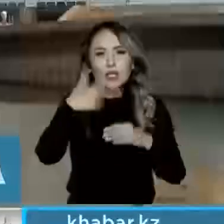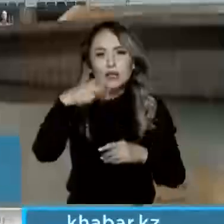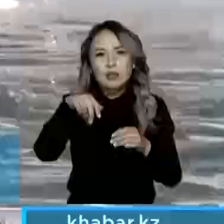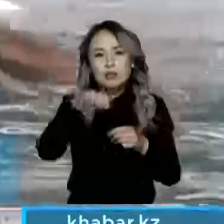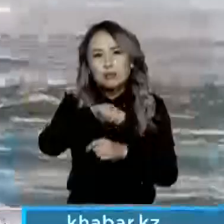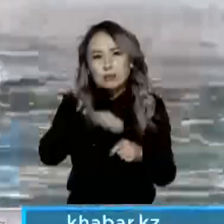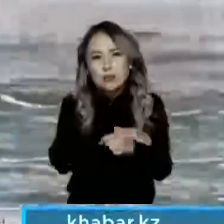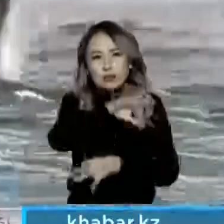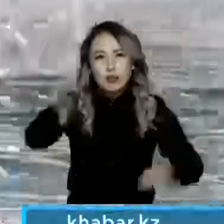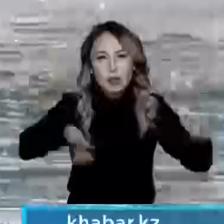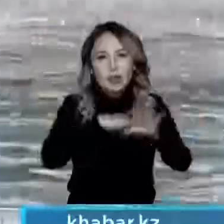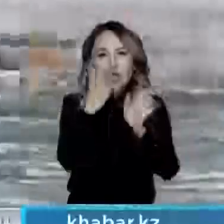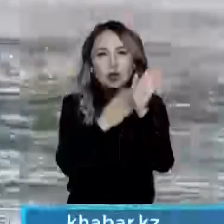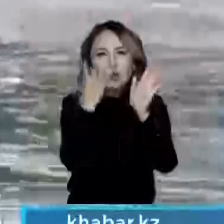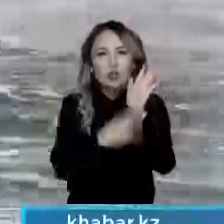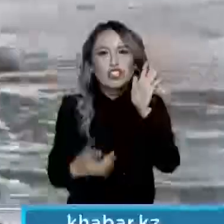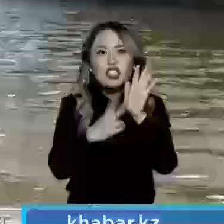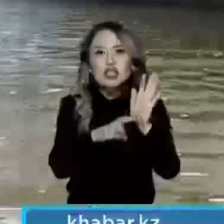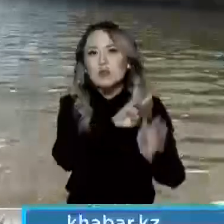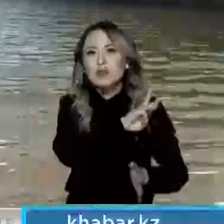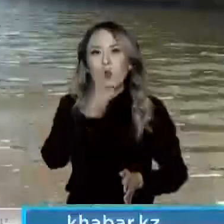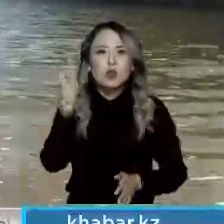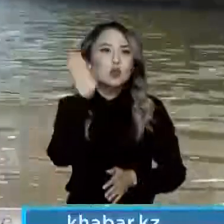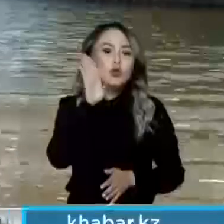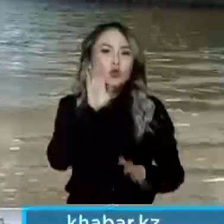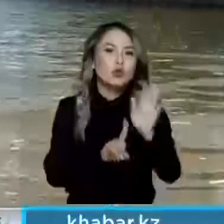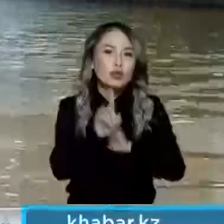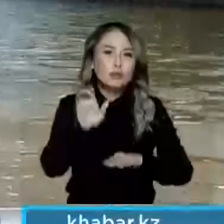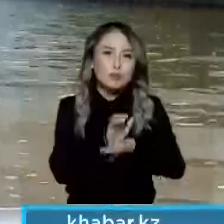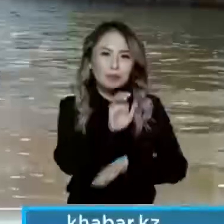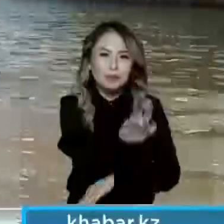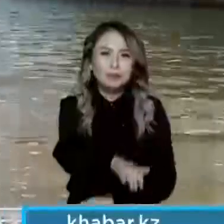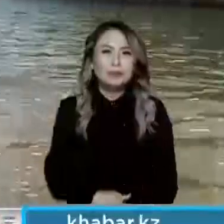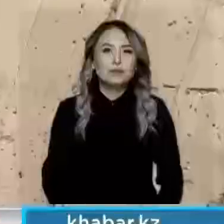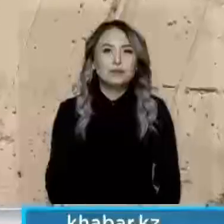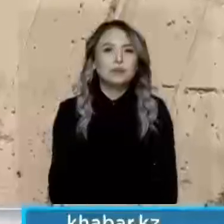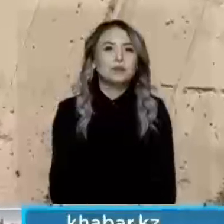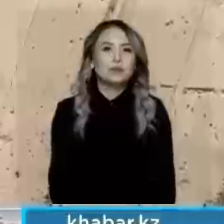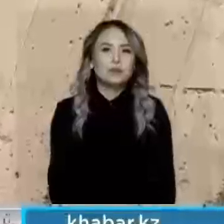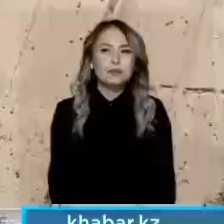кемінде 30 текше метр болады және 997 миллион текше метр су жіберіледі.